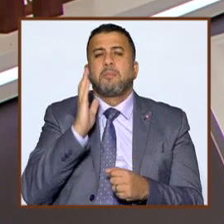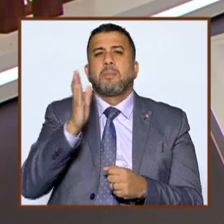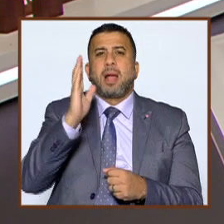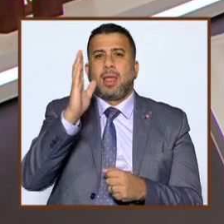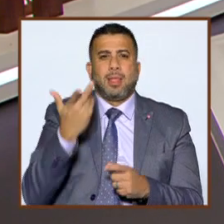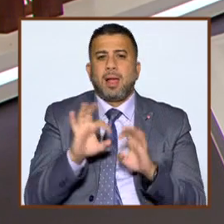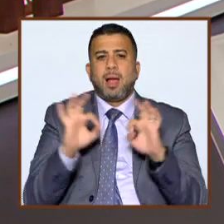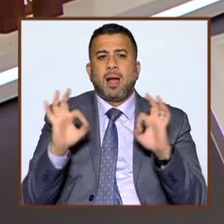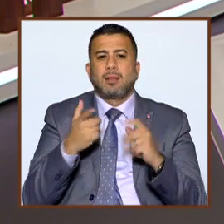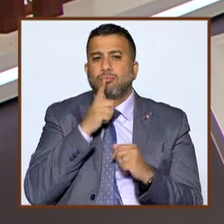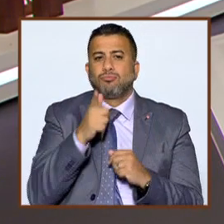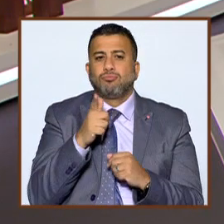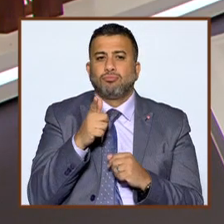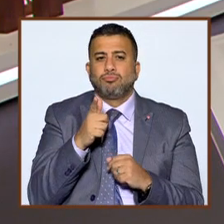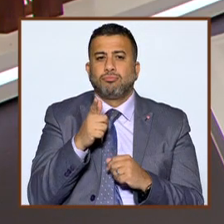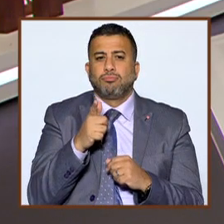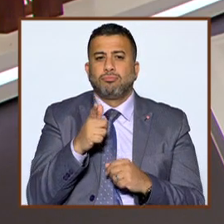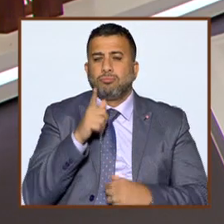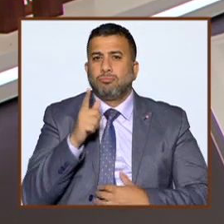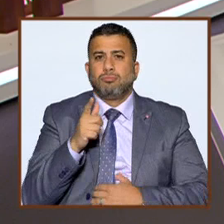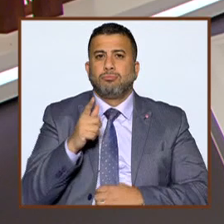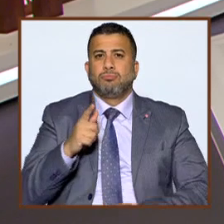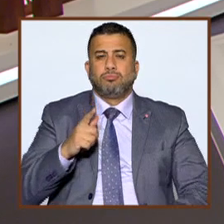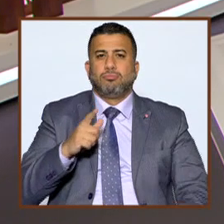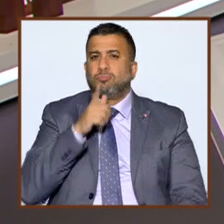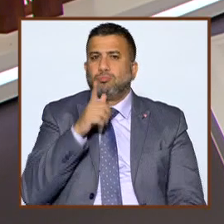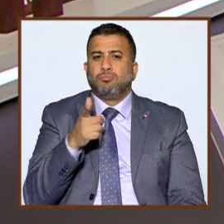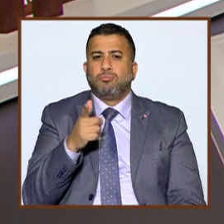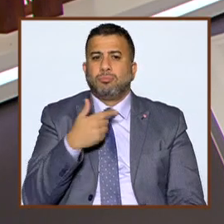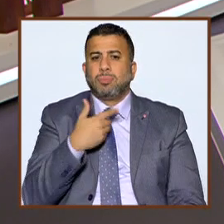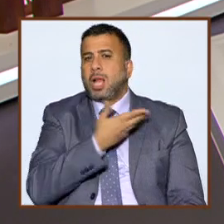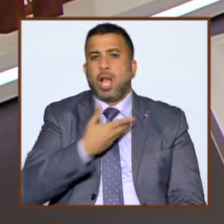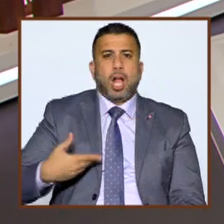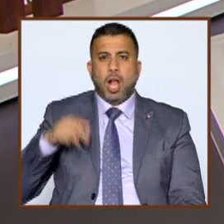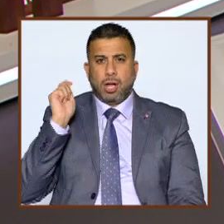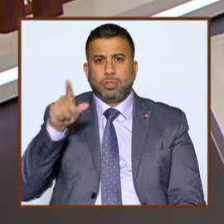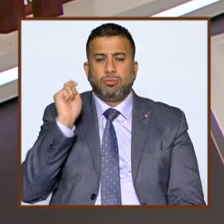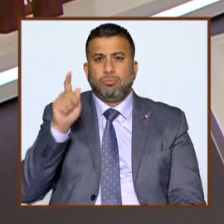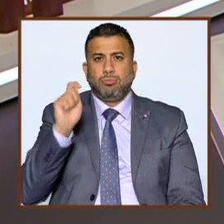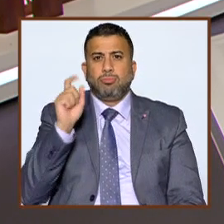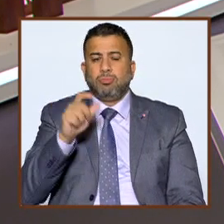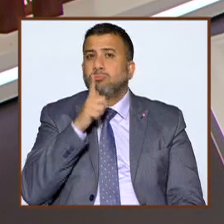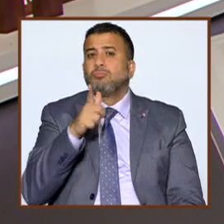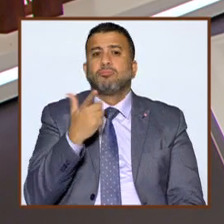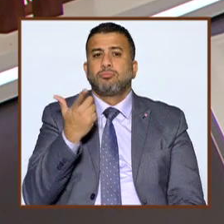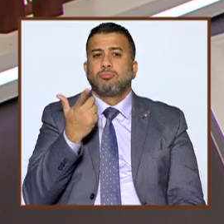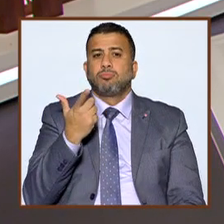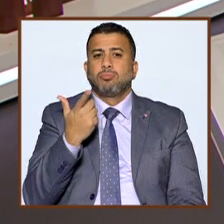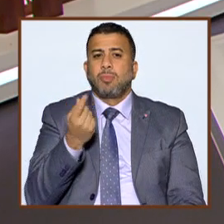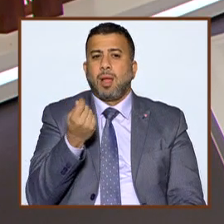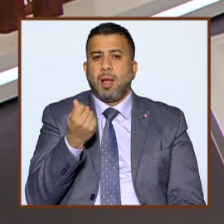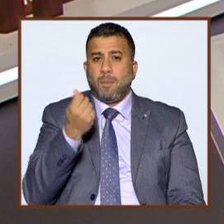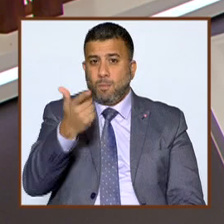جدا، فكيف هل أستطيع أن يعني حج عنها أو يعني أرسل